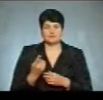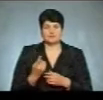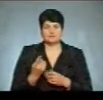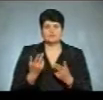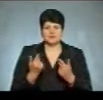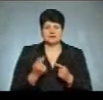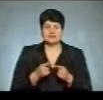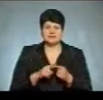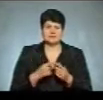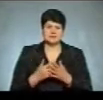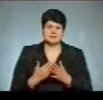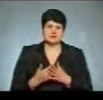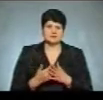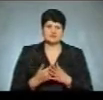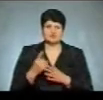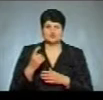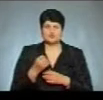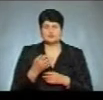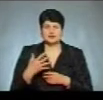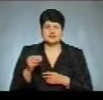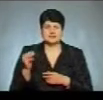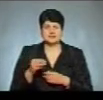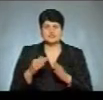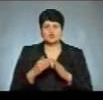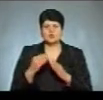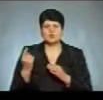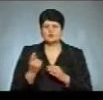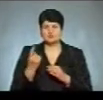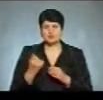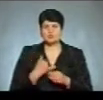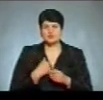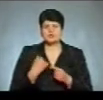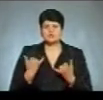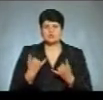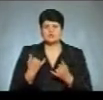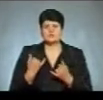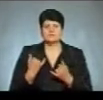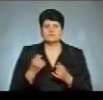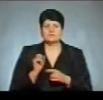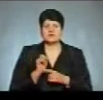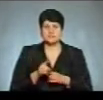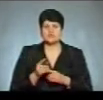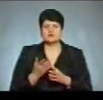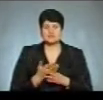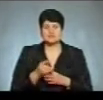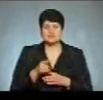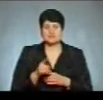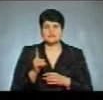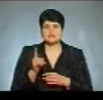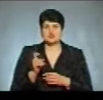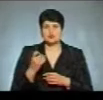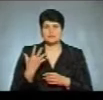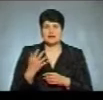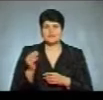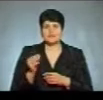це близько 115 тисяч домогосподарств. У нас сьогодні призначено субсидії. З них 105